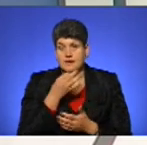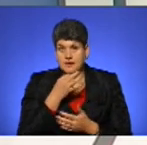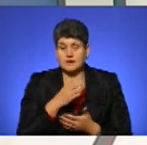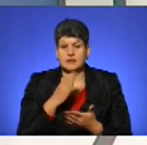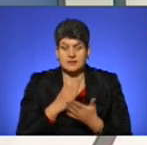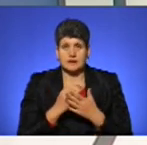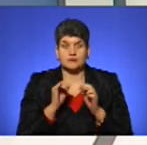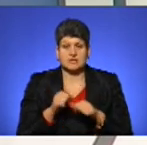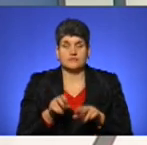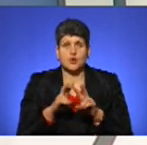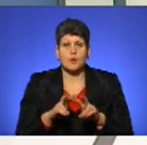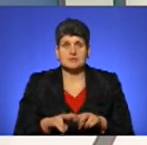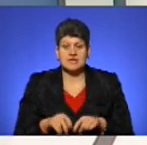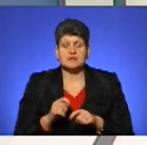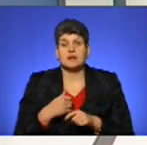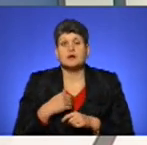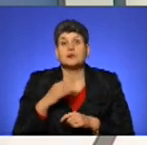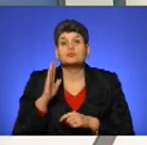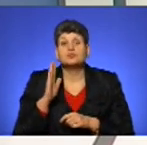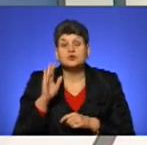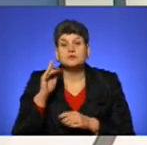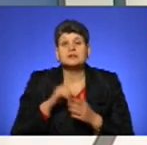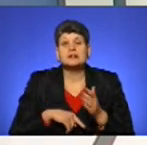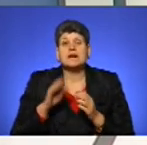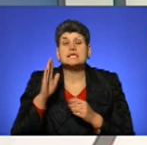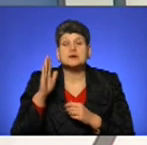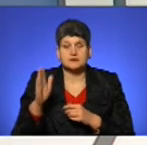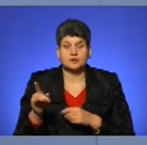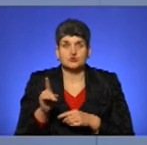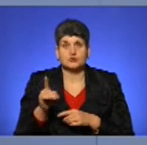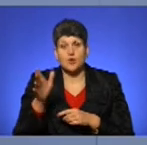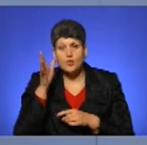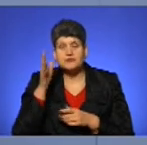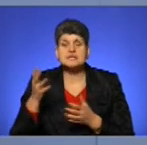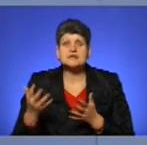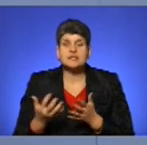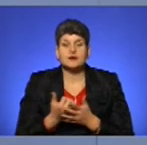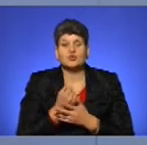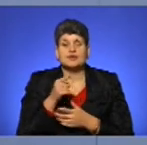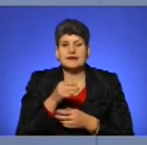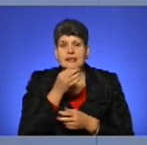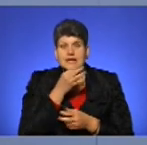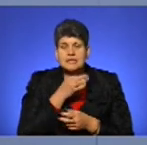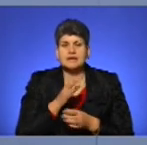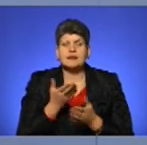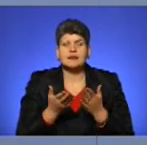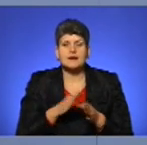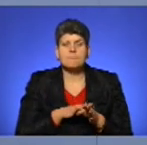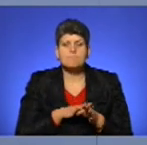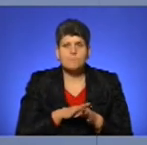можливості обстеження, і будемо сподіватися, що науковці винайдуть такі ліки, які